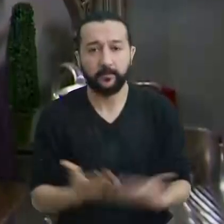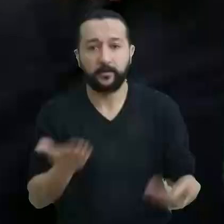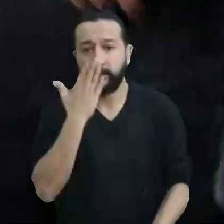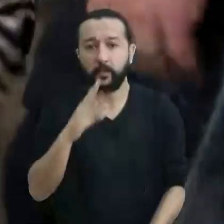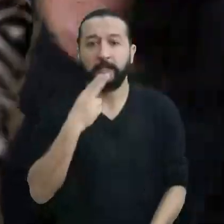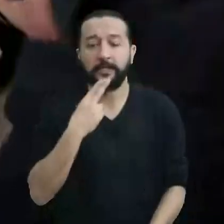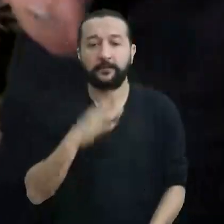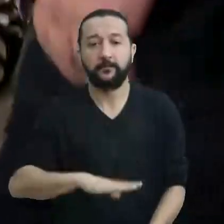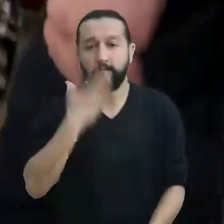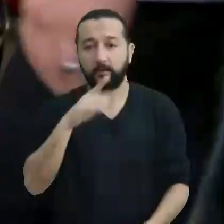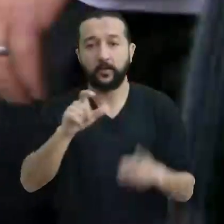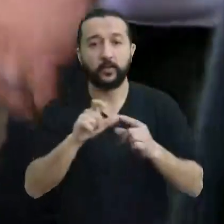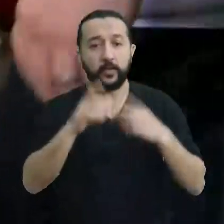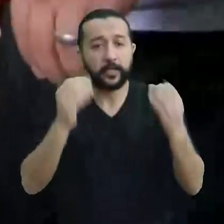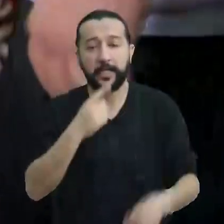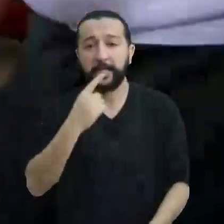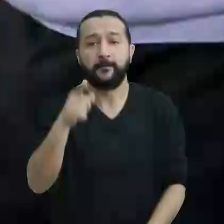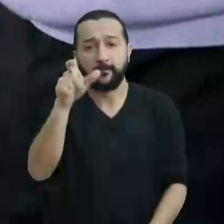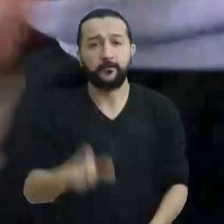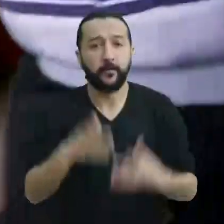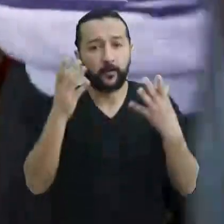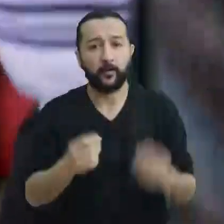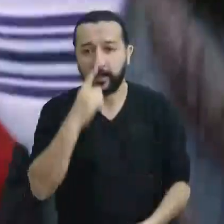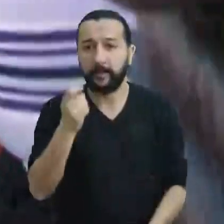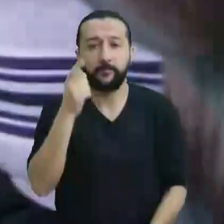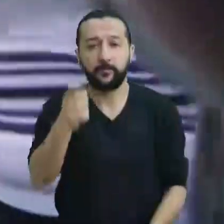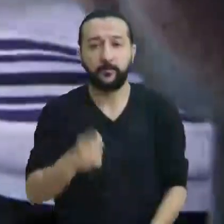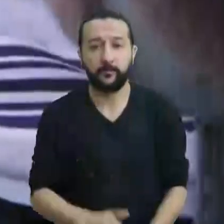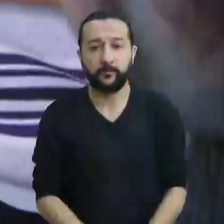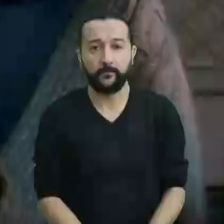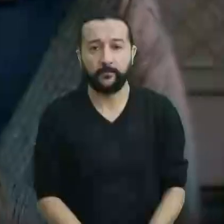Yok ka. Şükrü Efendi sana diyorum, ne oluyor?